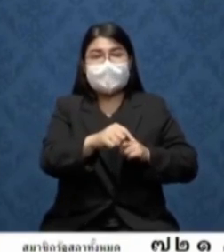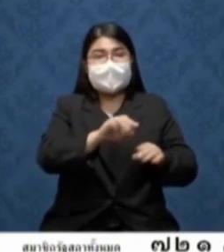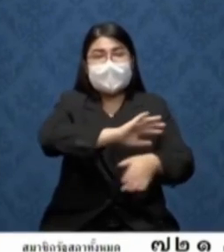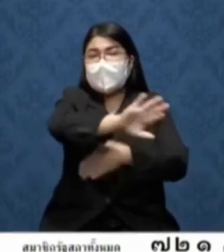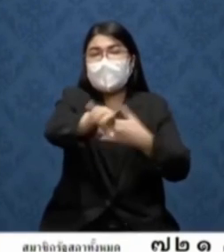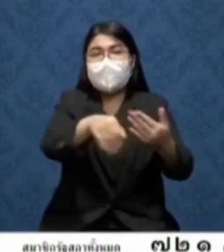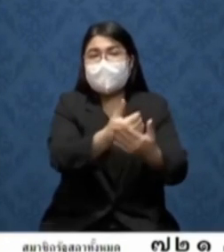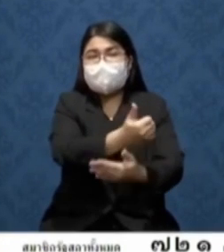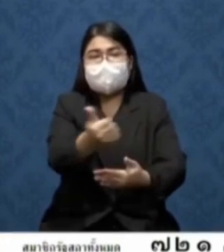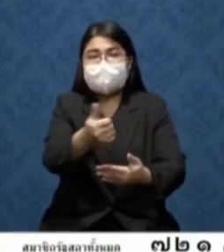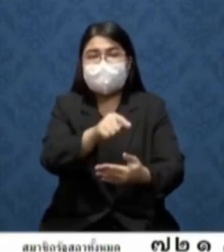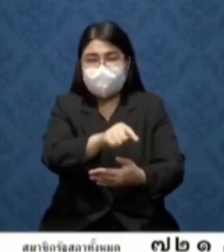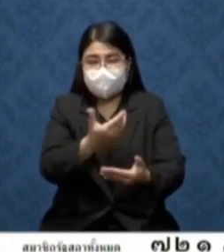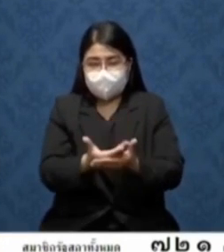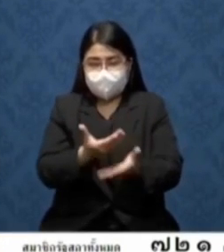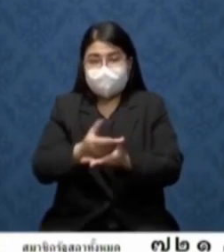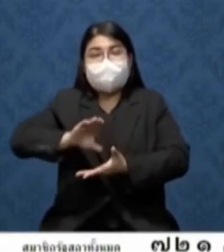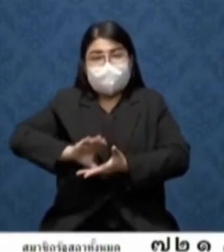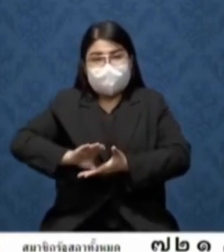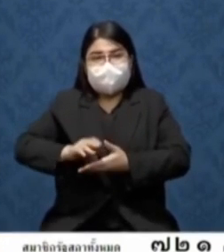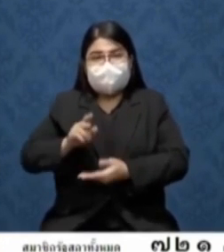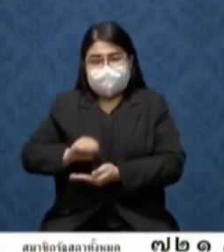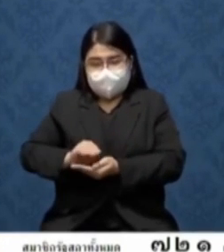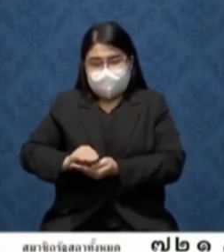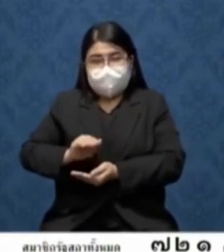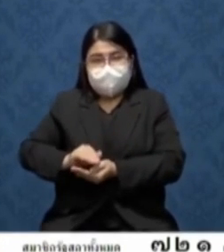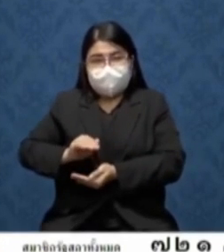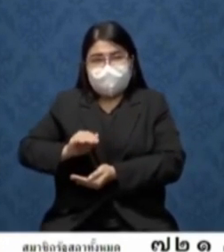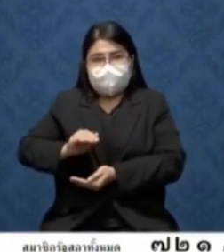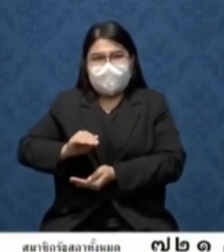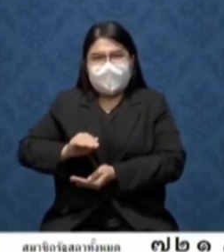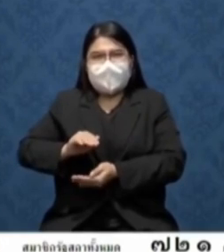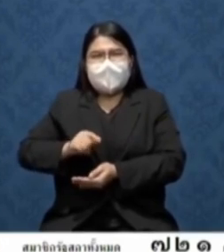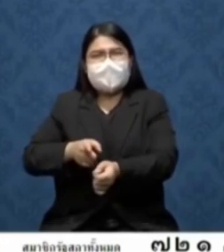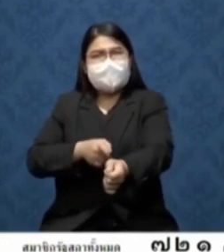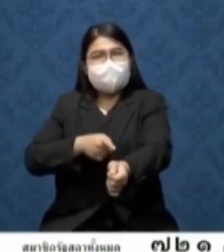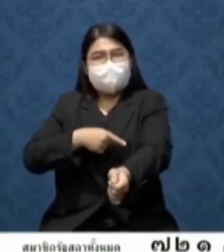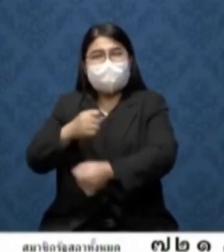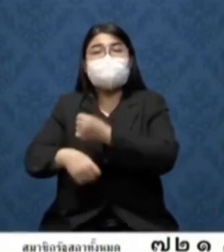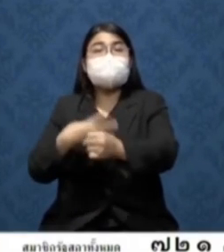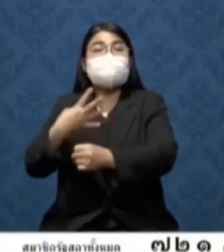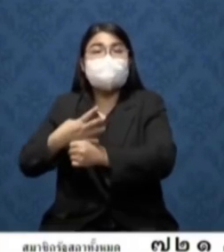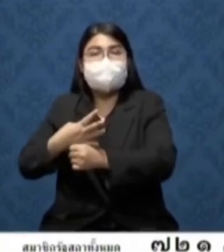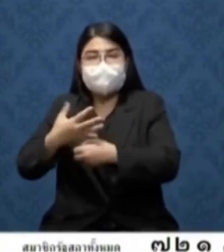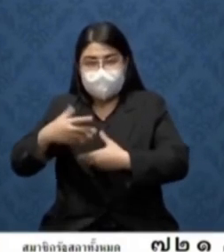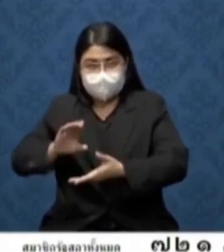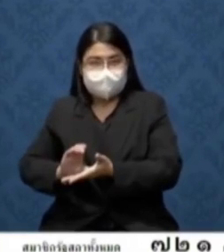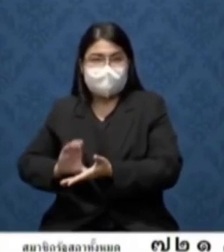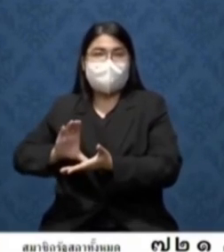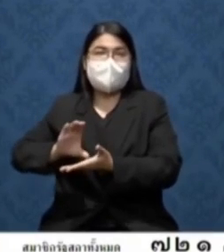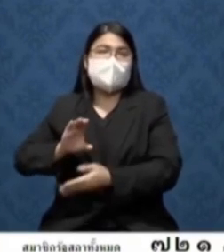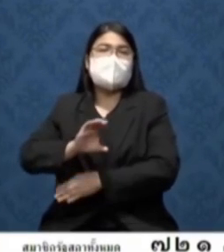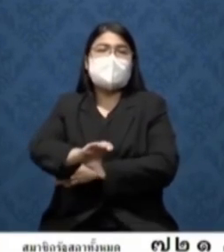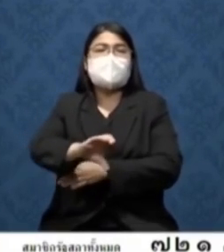งหมดเก็บเงินไว้เป็นเวลา4ปีจึงจะเพียงพอในการลงทุนระบบน้ำประปาได้ด้วยตัวเอง